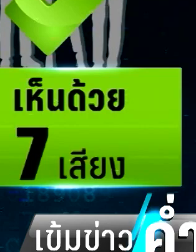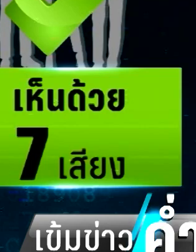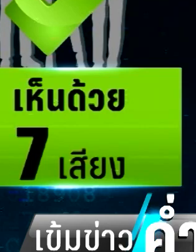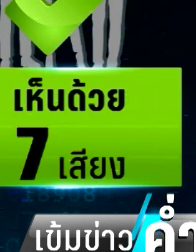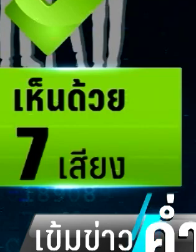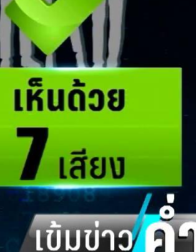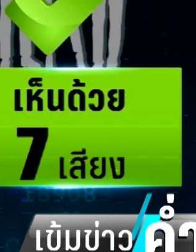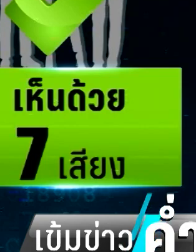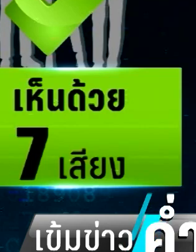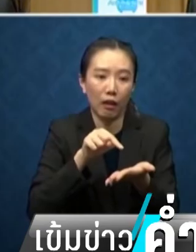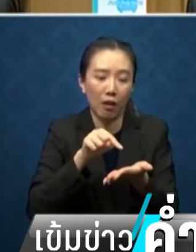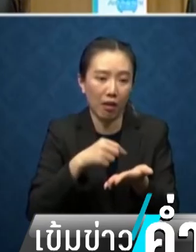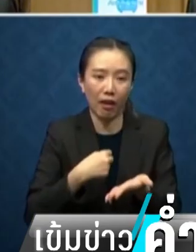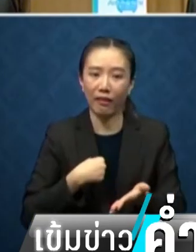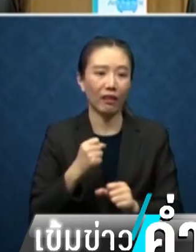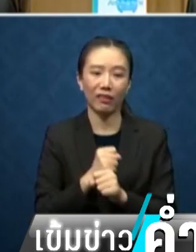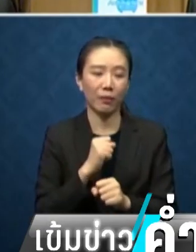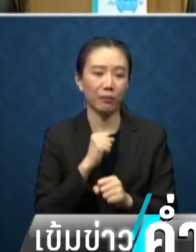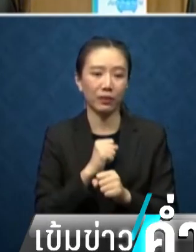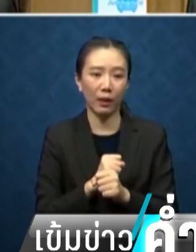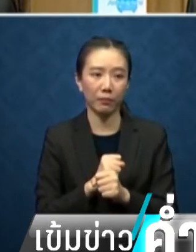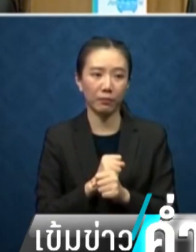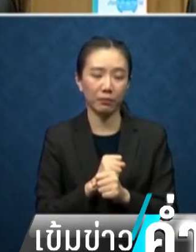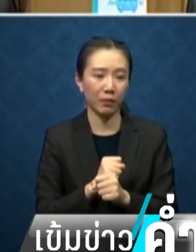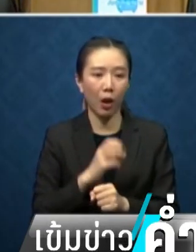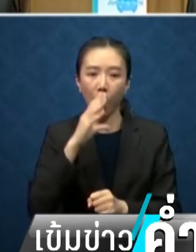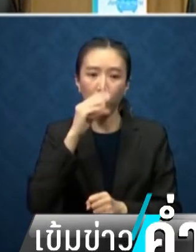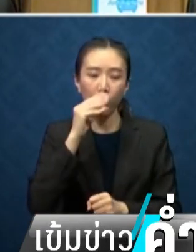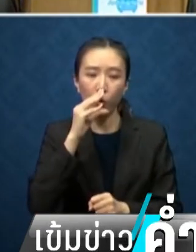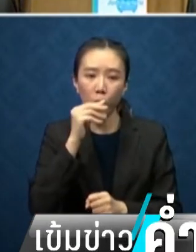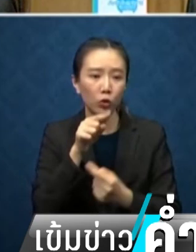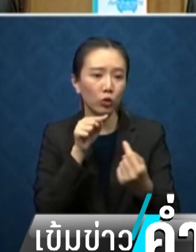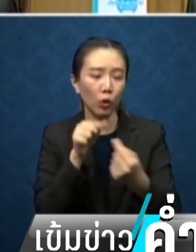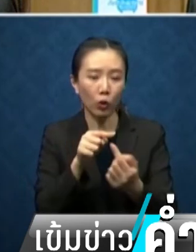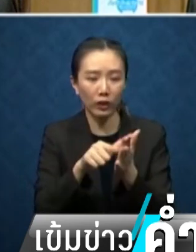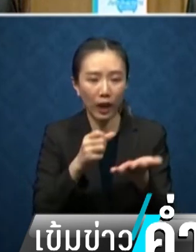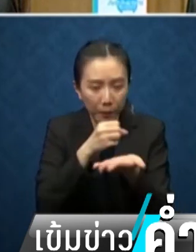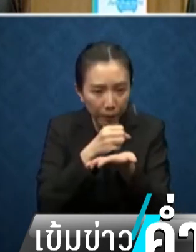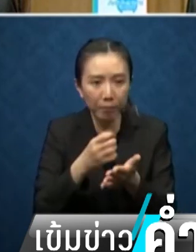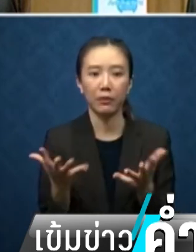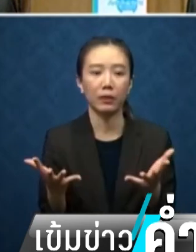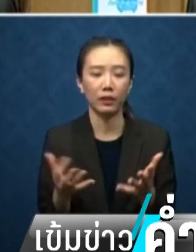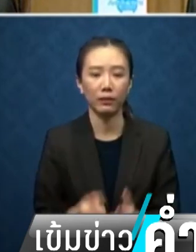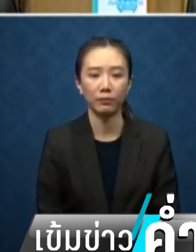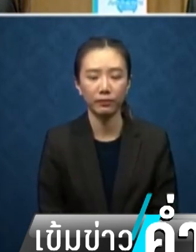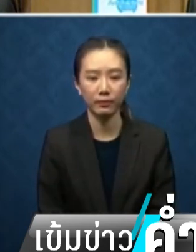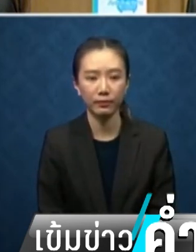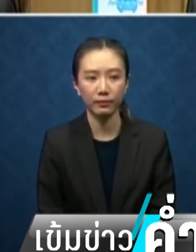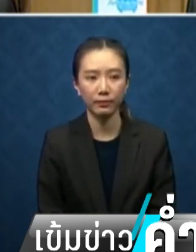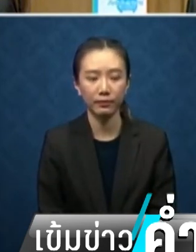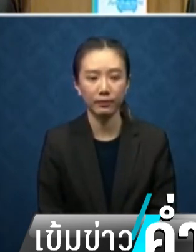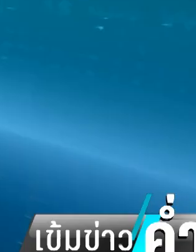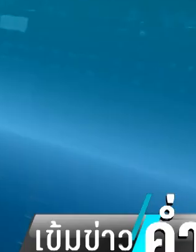ความสำคัญของการชี้แจงนะครับก็คล้ายกับที่สออุปกิจเคยแถลงข่าวเอาไว้ก็คือเจ้าตัวยืนยันครับว่าไม่ได้เกี่ยวข้องกับ